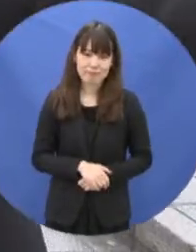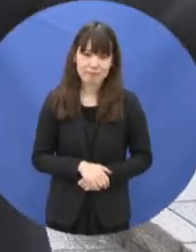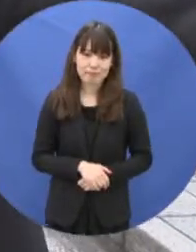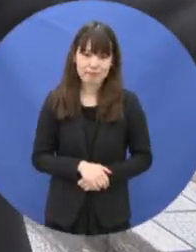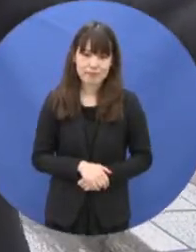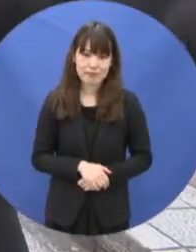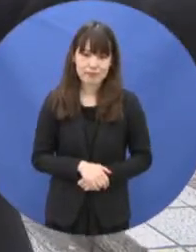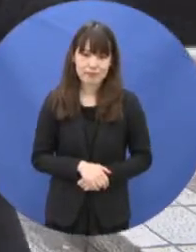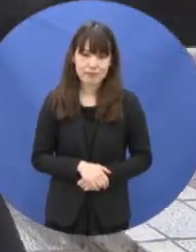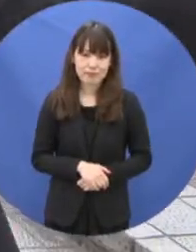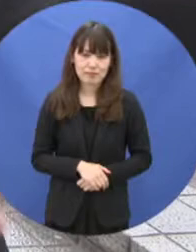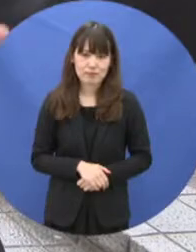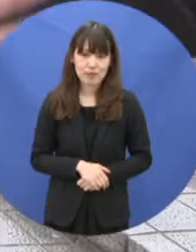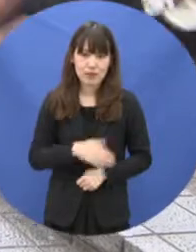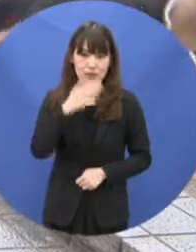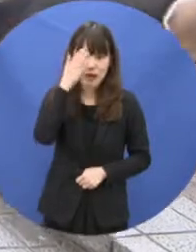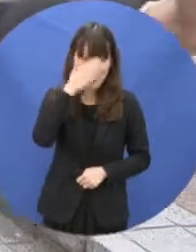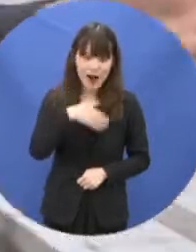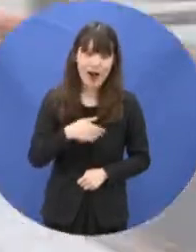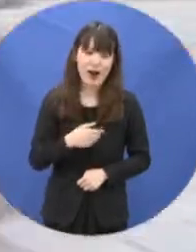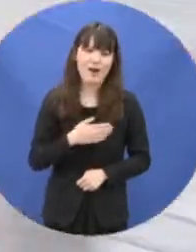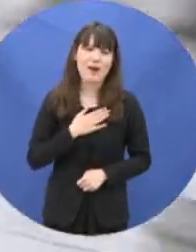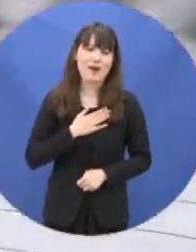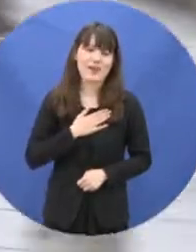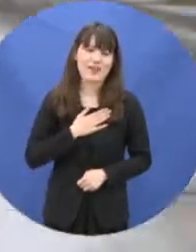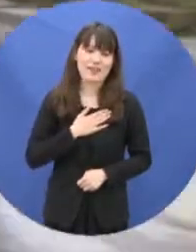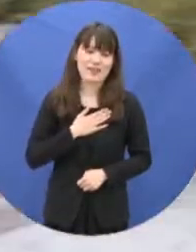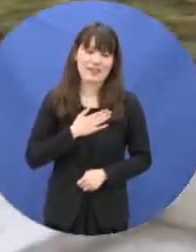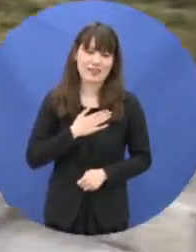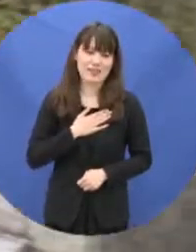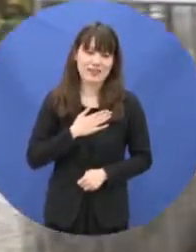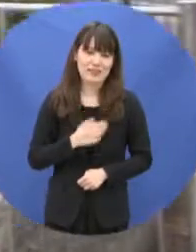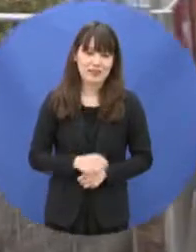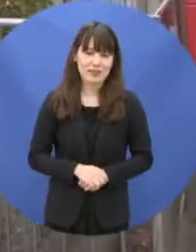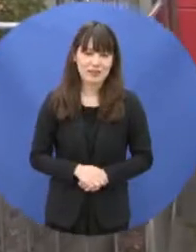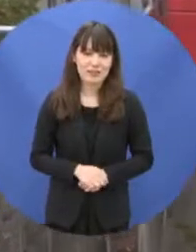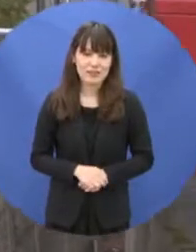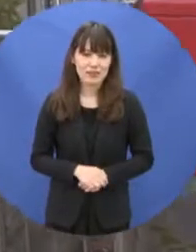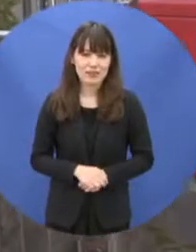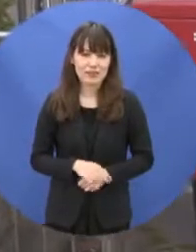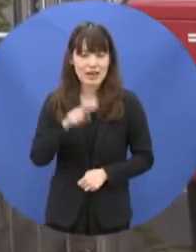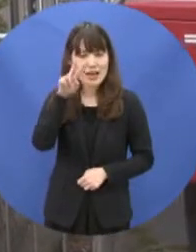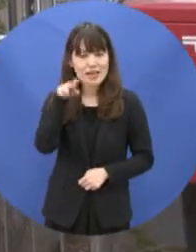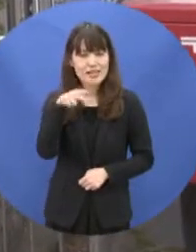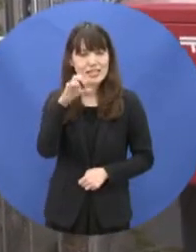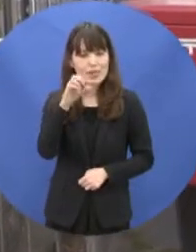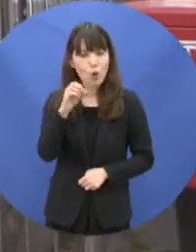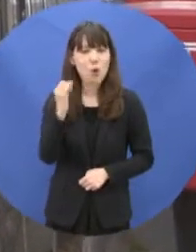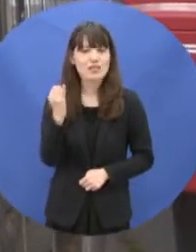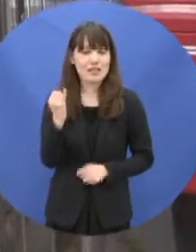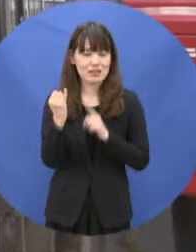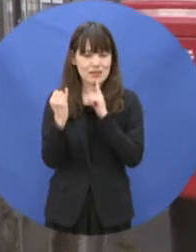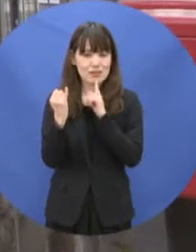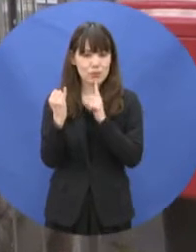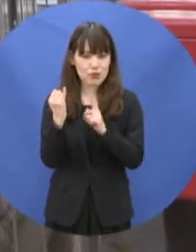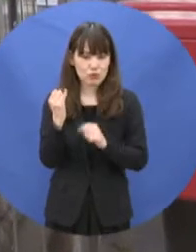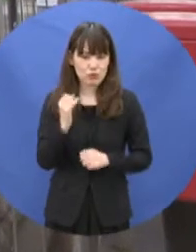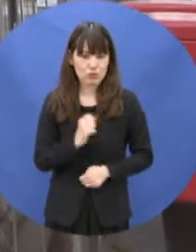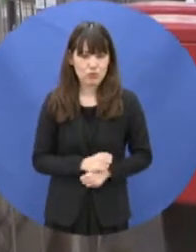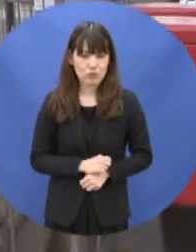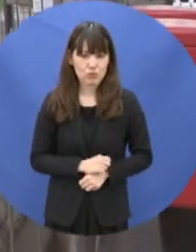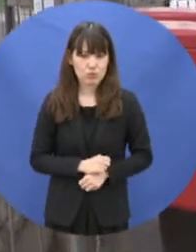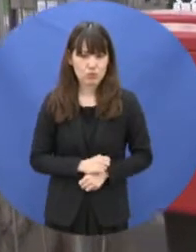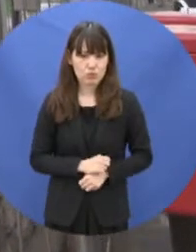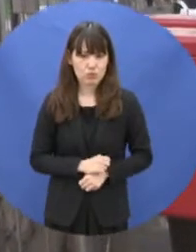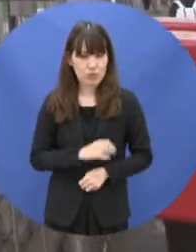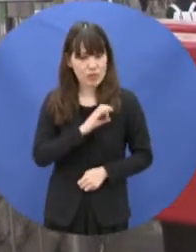れですか？もう絶対あれって分かりますよね。 そうですね、リオちゃんっていう名前なんですけども。 リオち